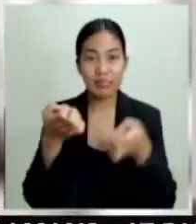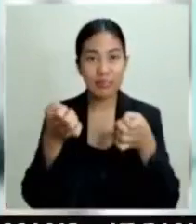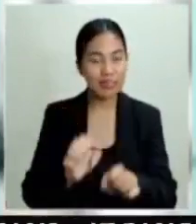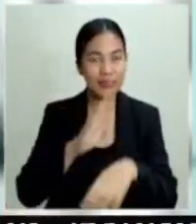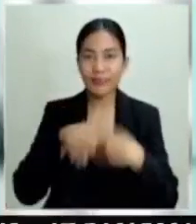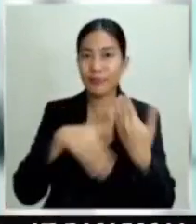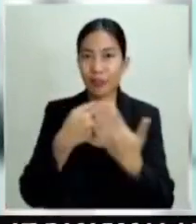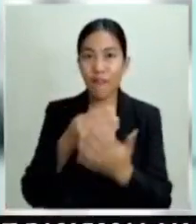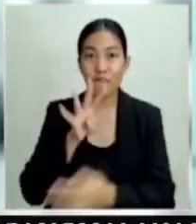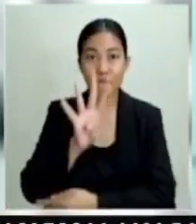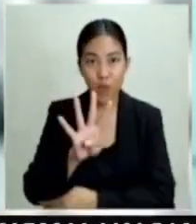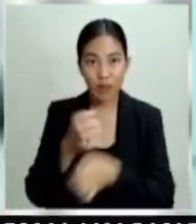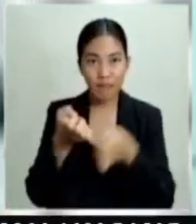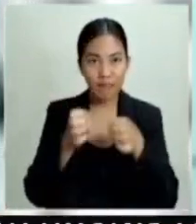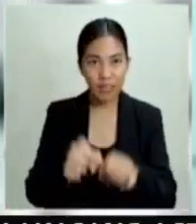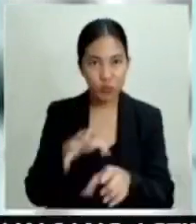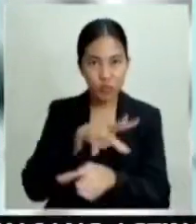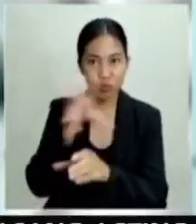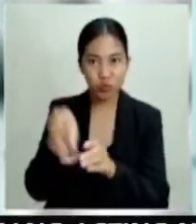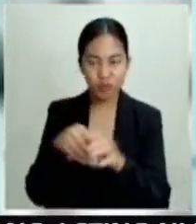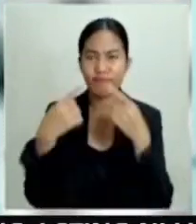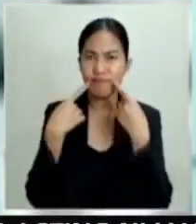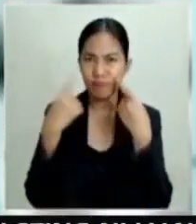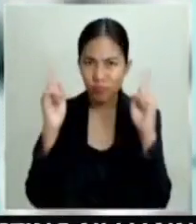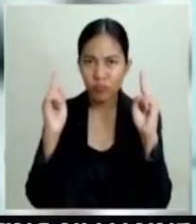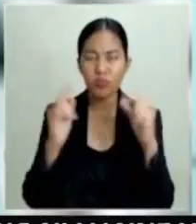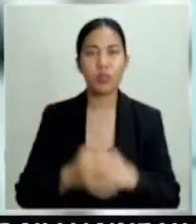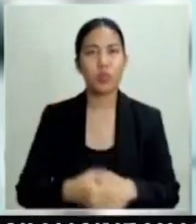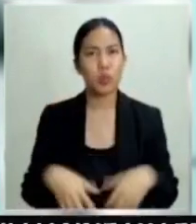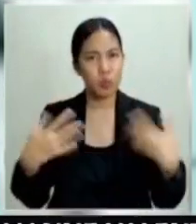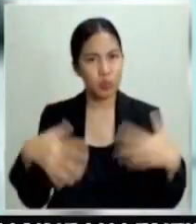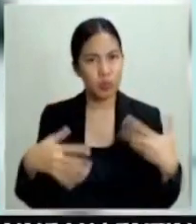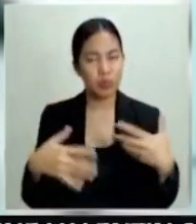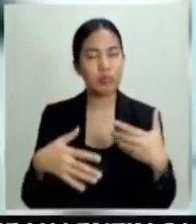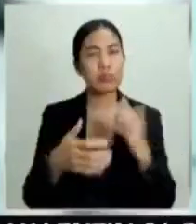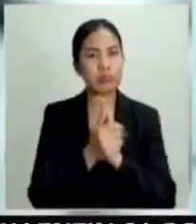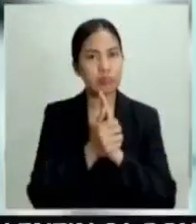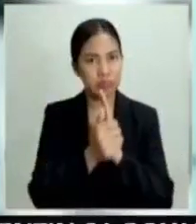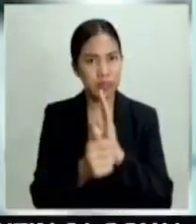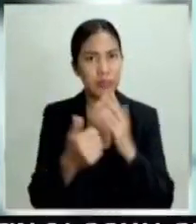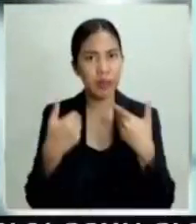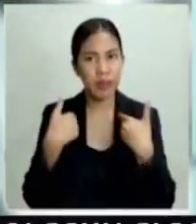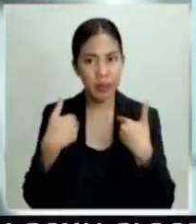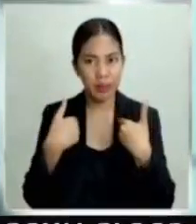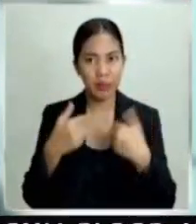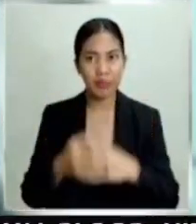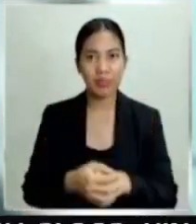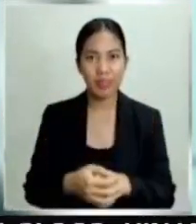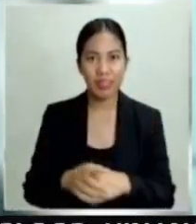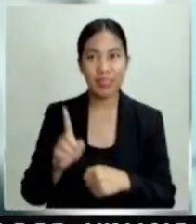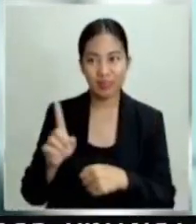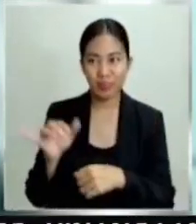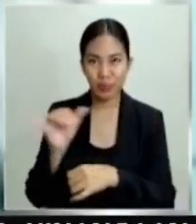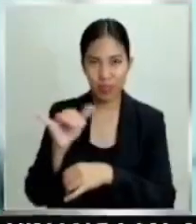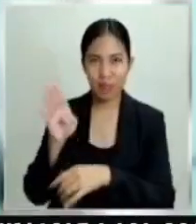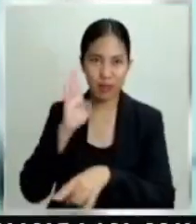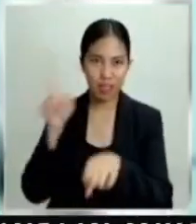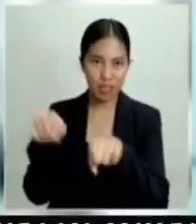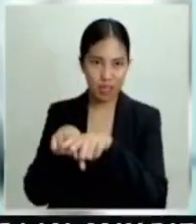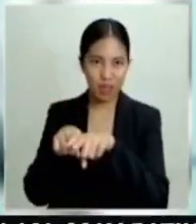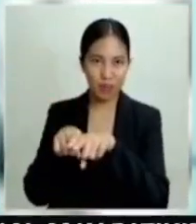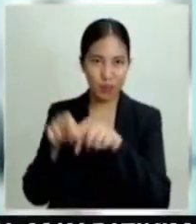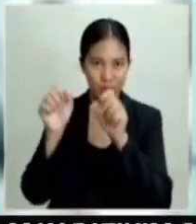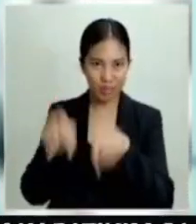niya. Ang laki ng potential niya. So pwede siyang next, ano? Next Caloy, yes. Pwede siyang maging next